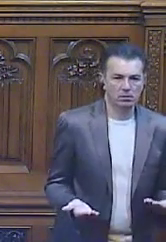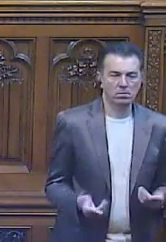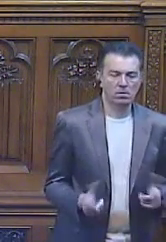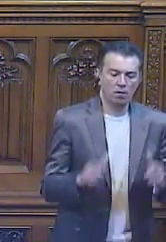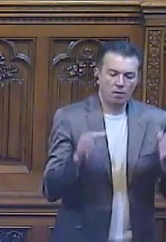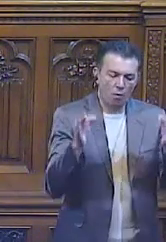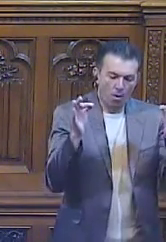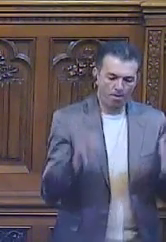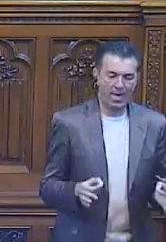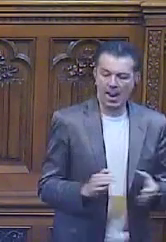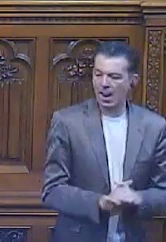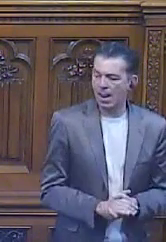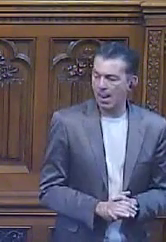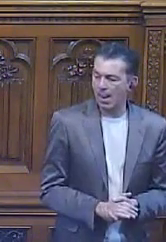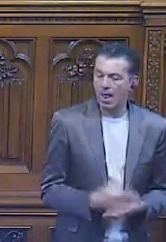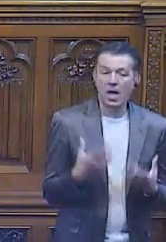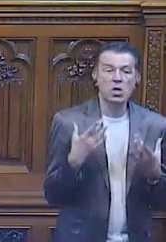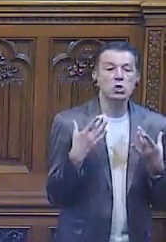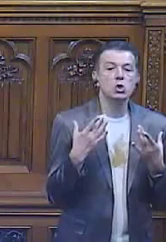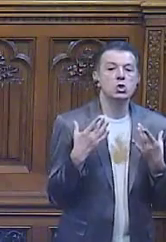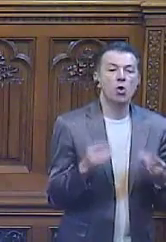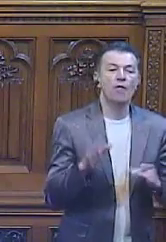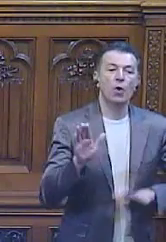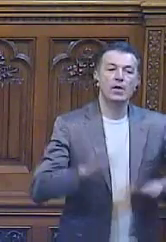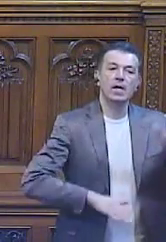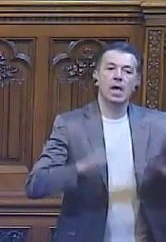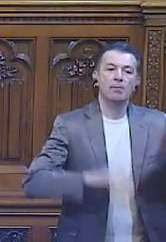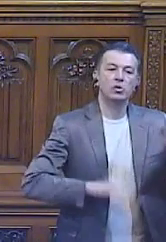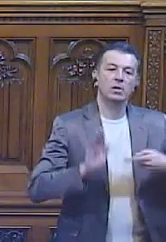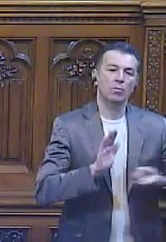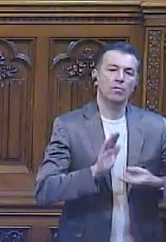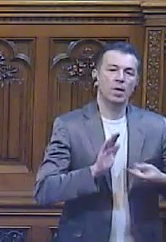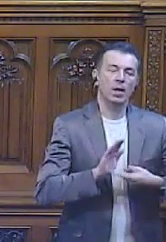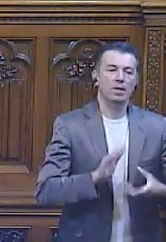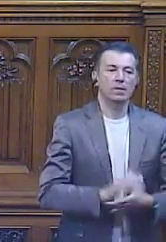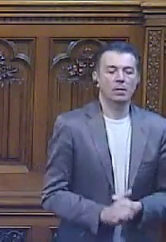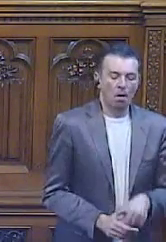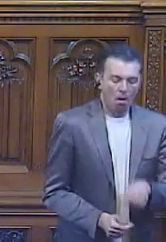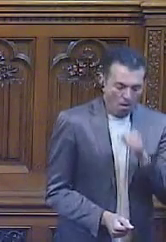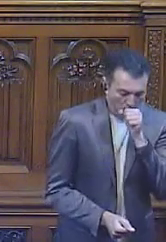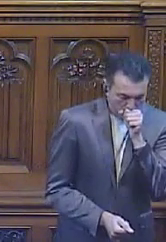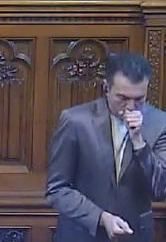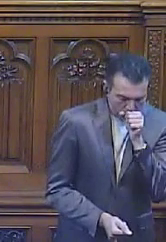formeller Hinsicht, meine Damen und Herren, wird die sofortige Abstimmung verlangt.